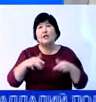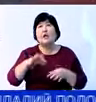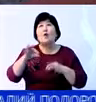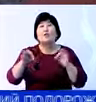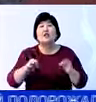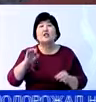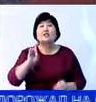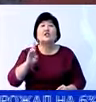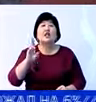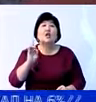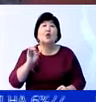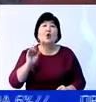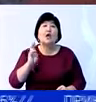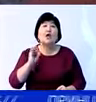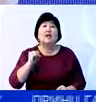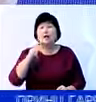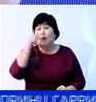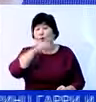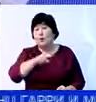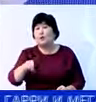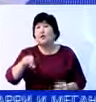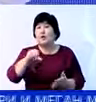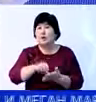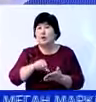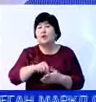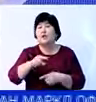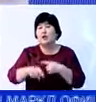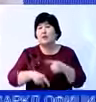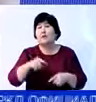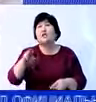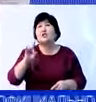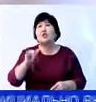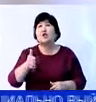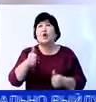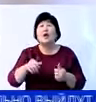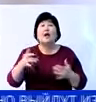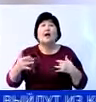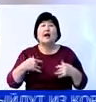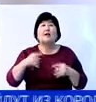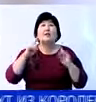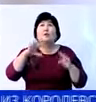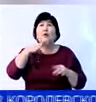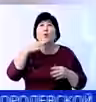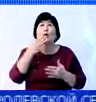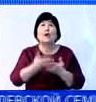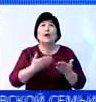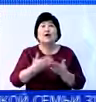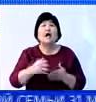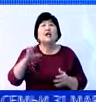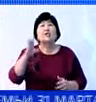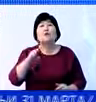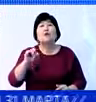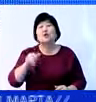проект «Жыр-керуена», в котором вот уже который год звучат бессмертные произведения жырау. На концерте прозвучало много сведений о Сарсимбае